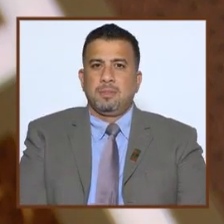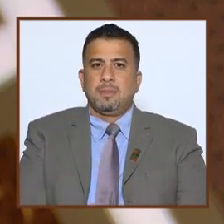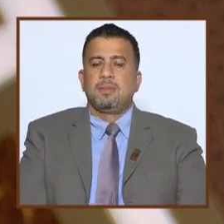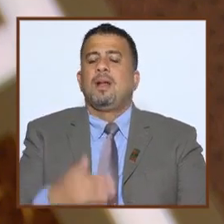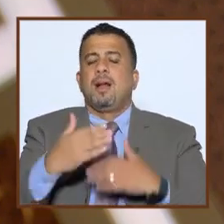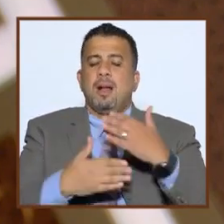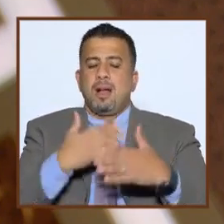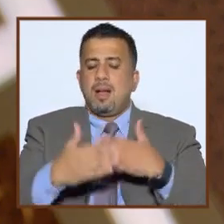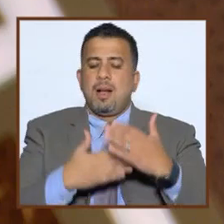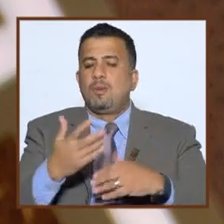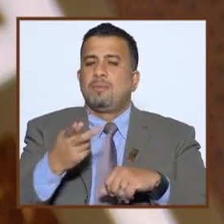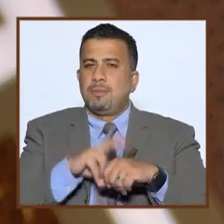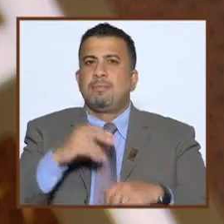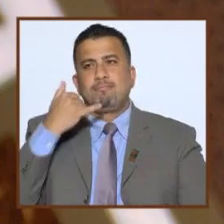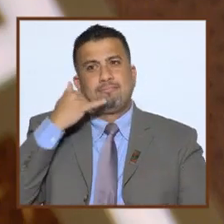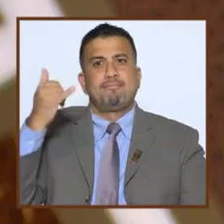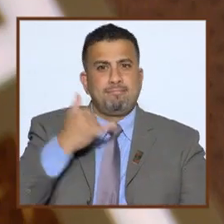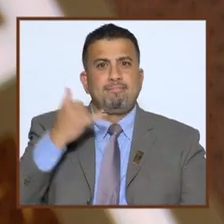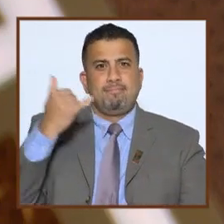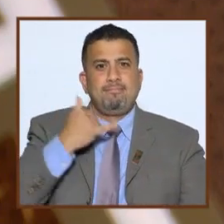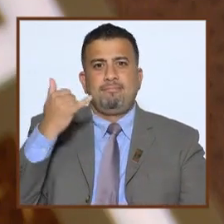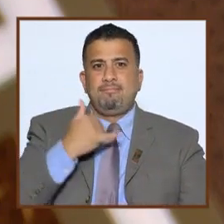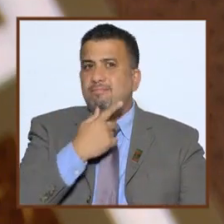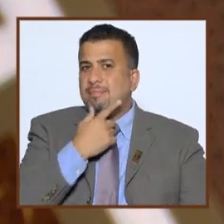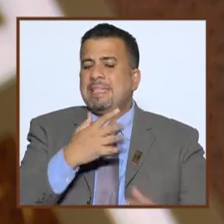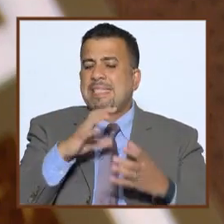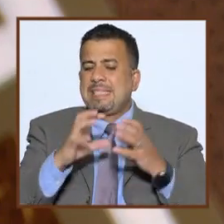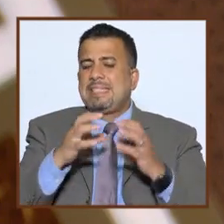حاولي يا ام محمد حاولي مره ثانيه بارك الله فيك